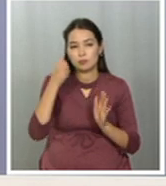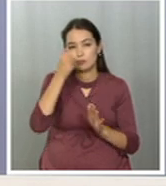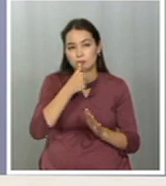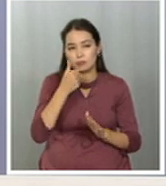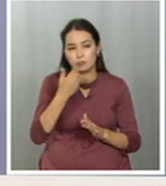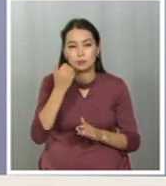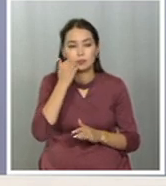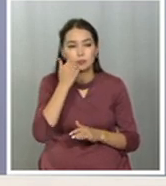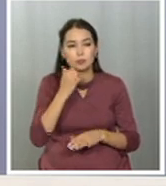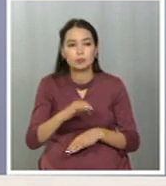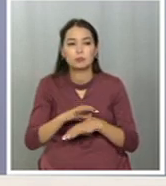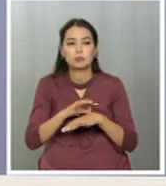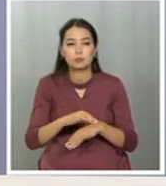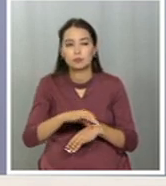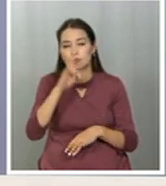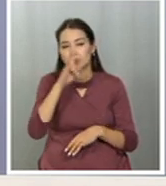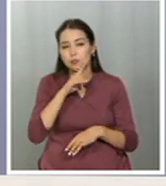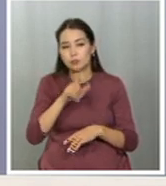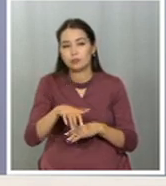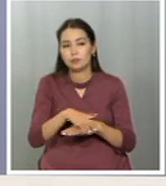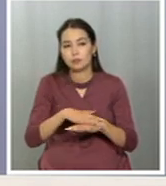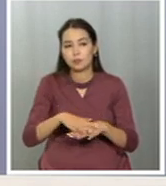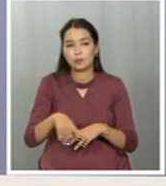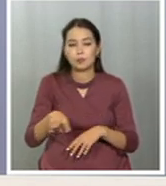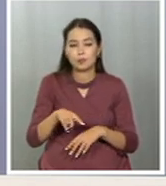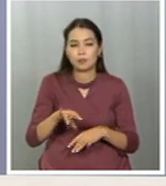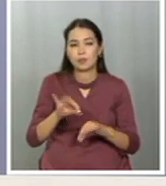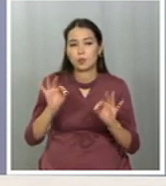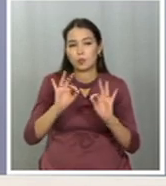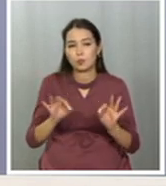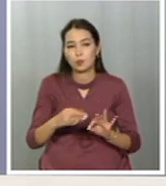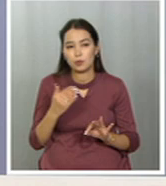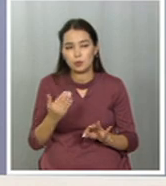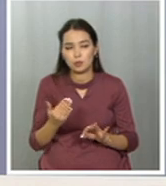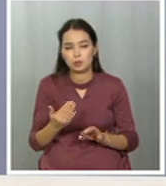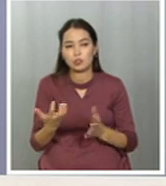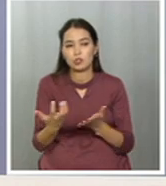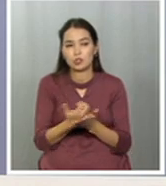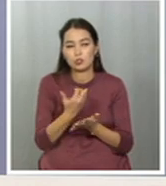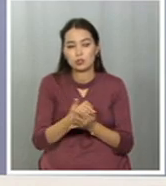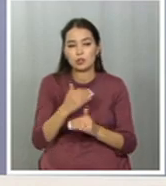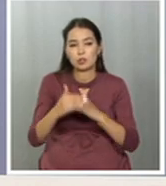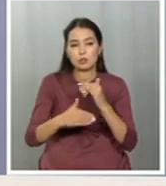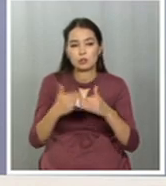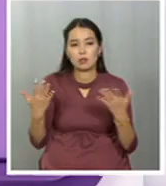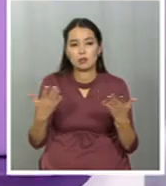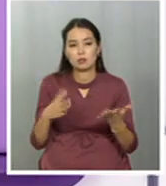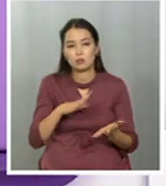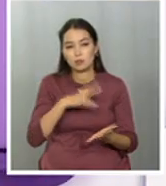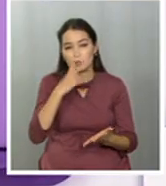Мәскеуде өткен қазақ халқының әдебиеті менен өнеріндегі жетістіктеріне назар аударыңыздар.